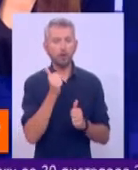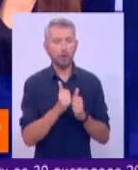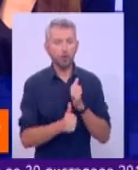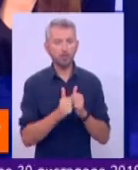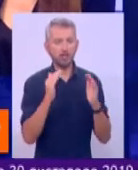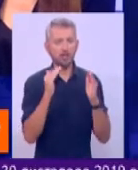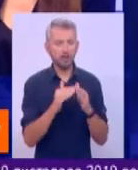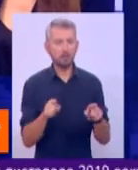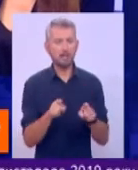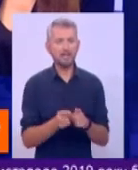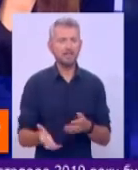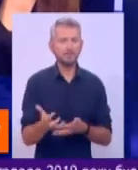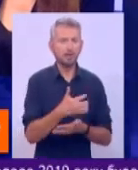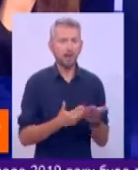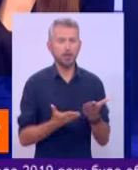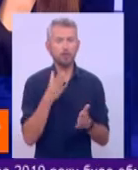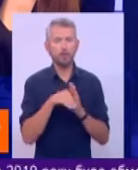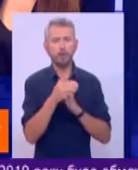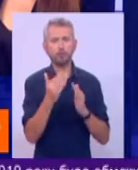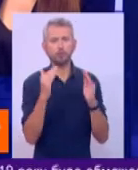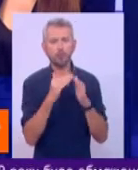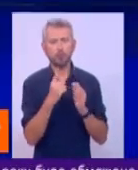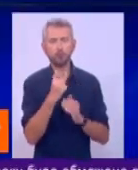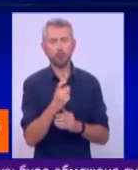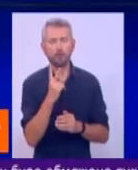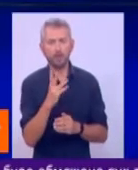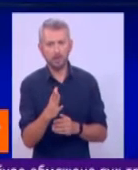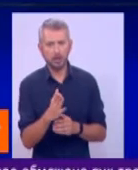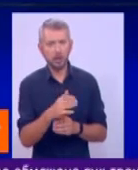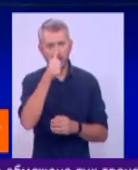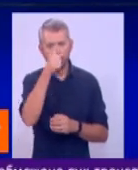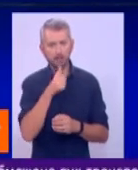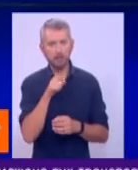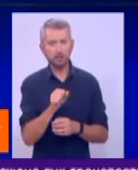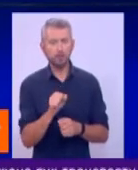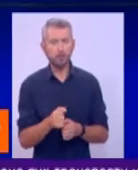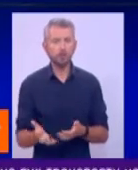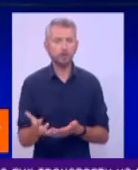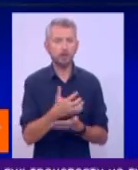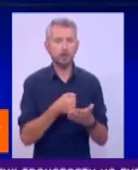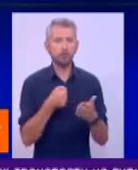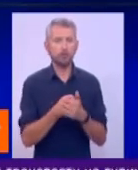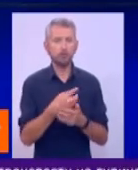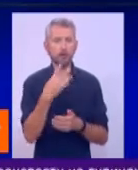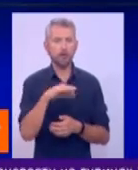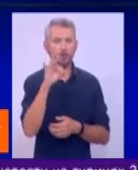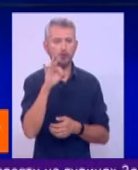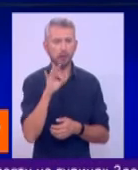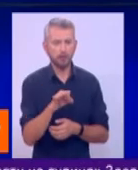кожний дім такий збирає, якщо в вашому будинку 100 квартир, десь в місяць ви можете акумулювати до